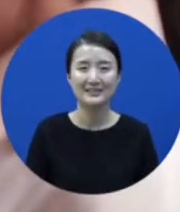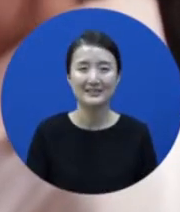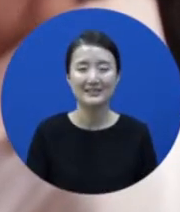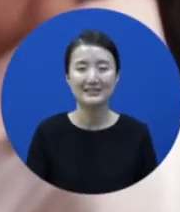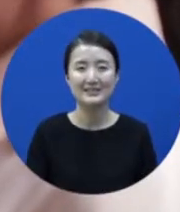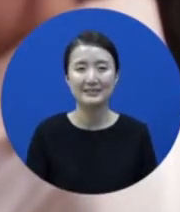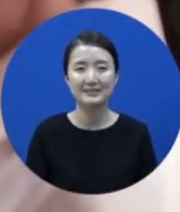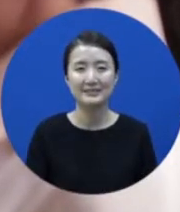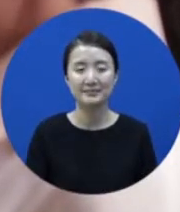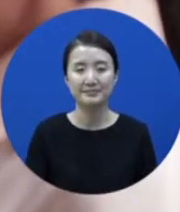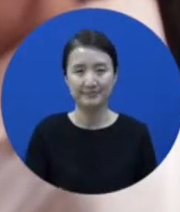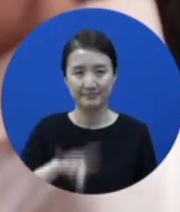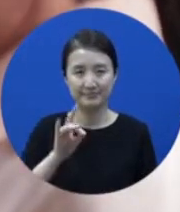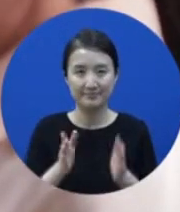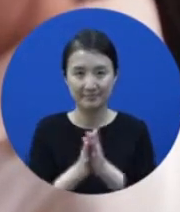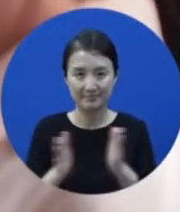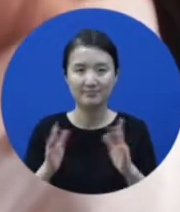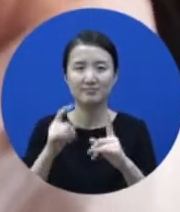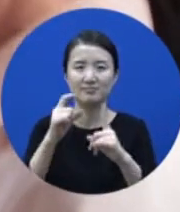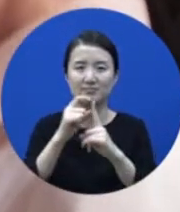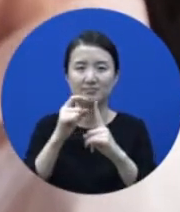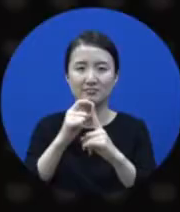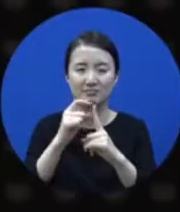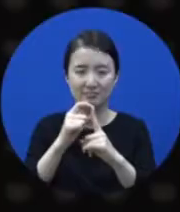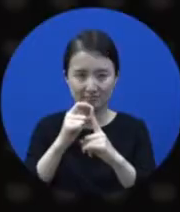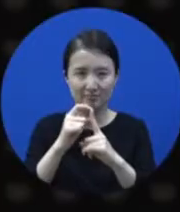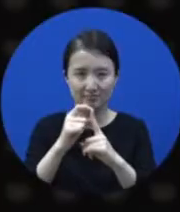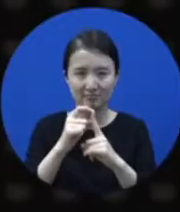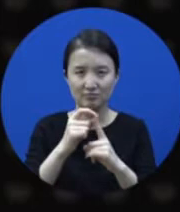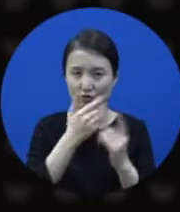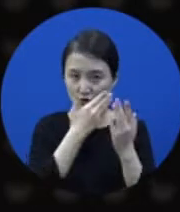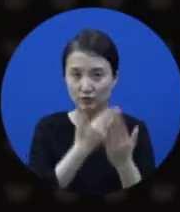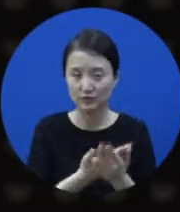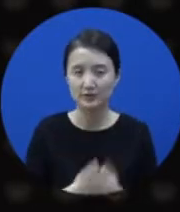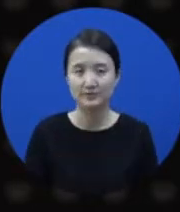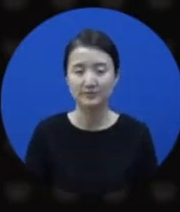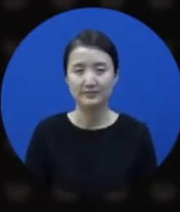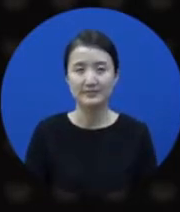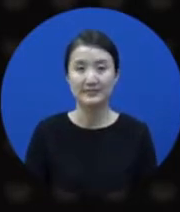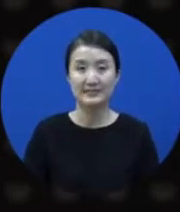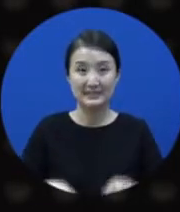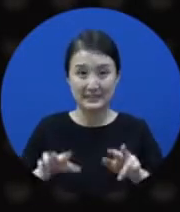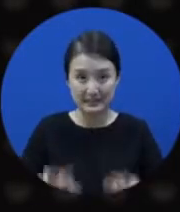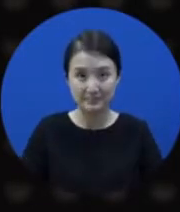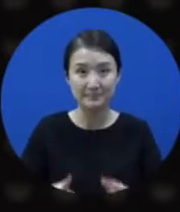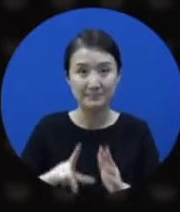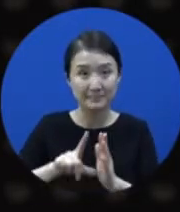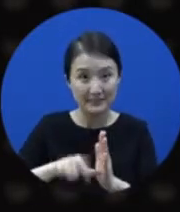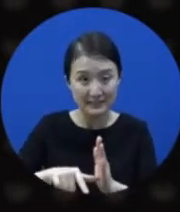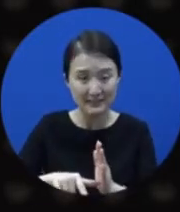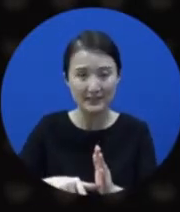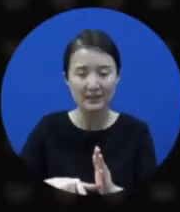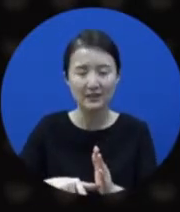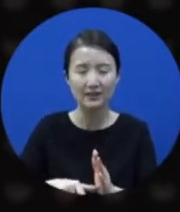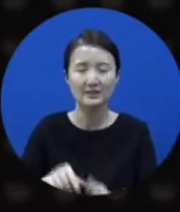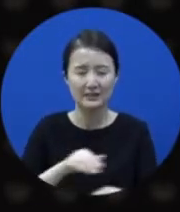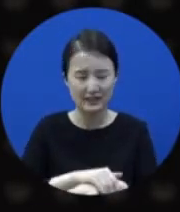가장 적절한 타이밍입니다. 이 타이밍을 놓치지 마시기 바랍니다.